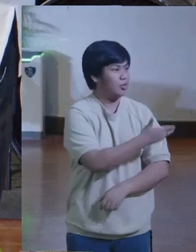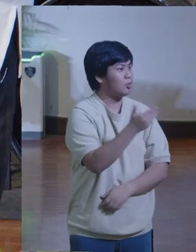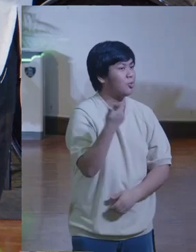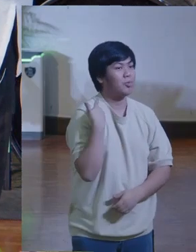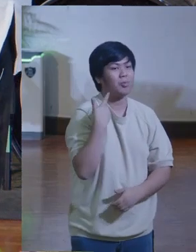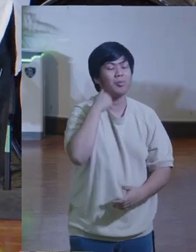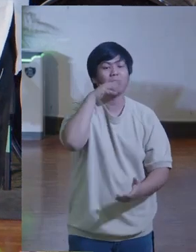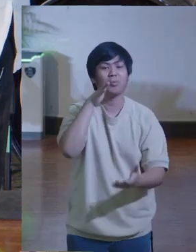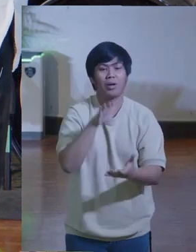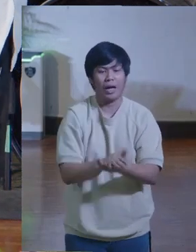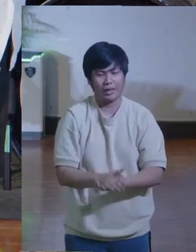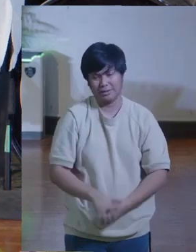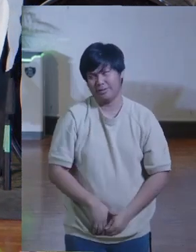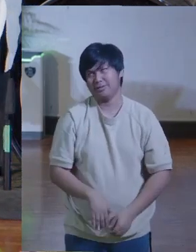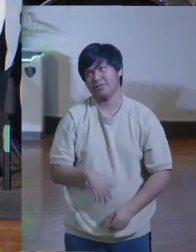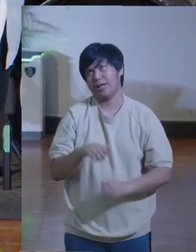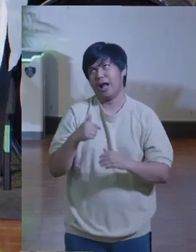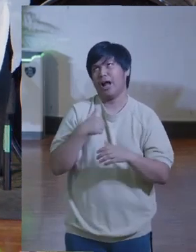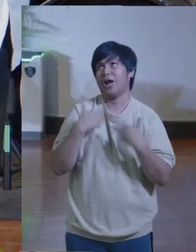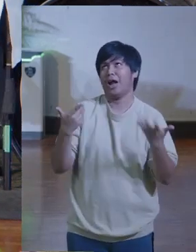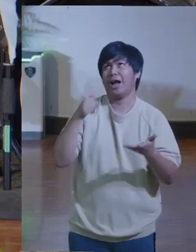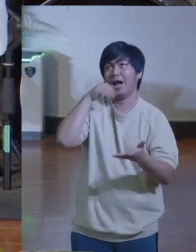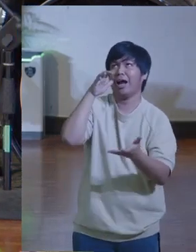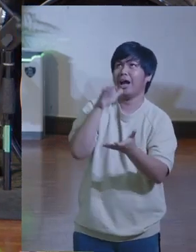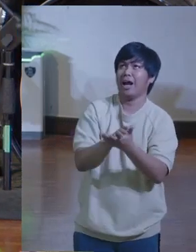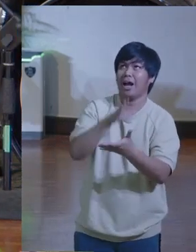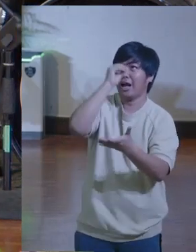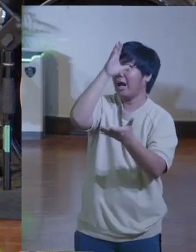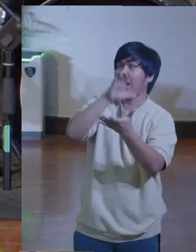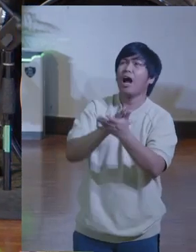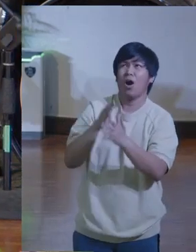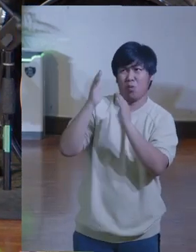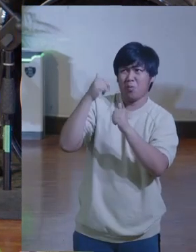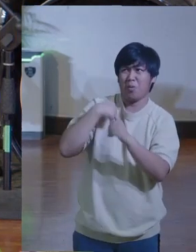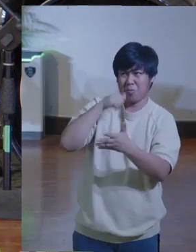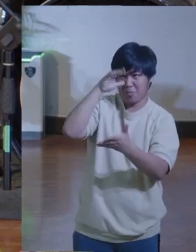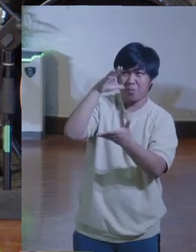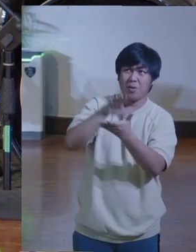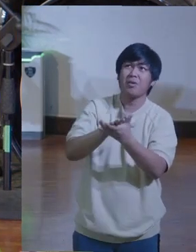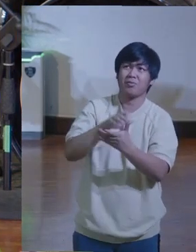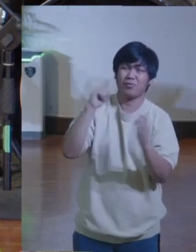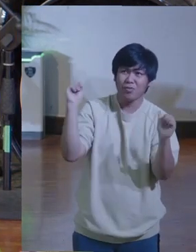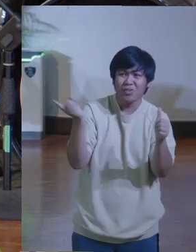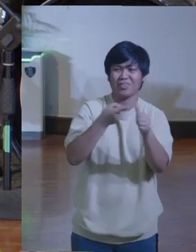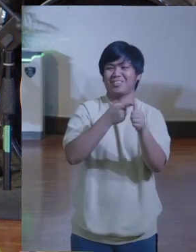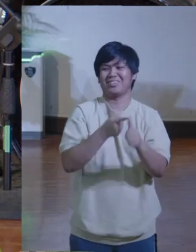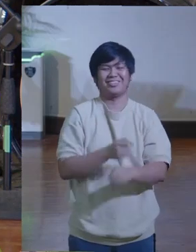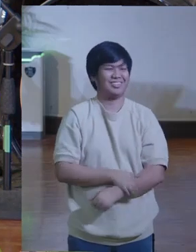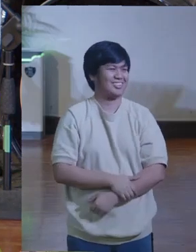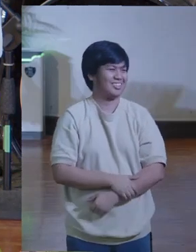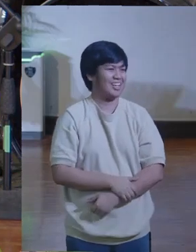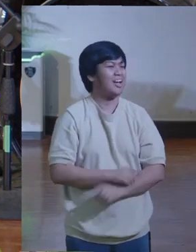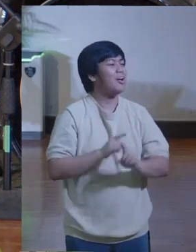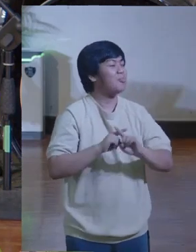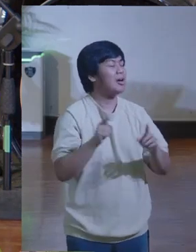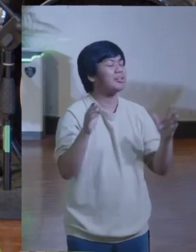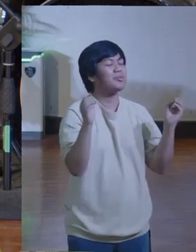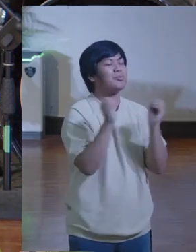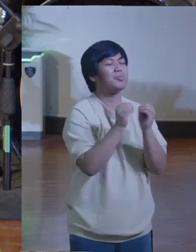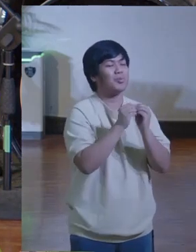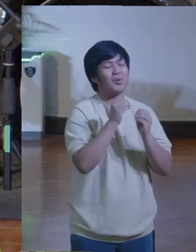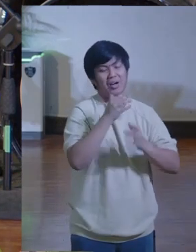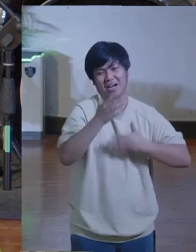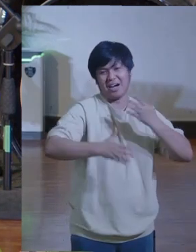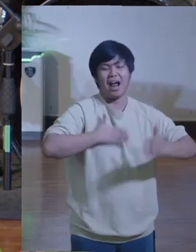inyo, sinasabi niyo, unfair naman kayo, pastor. Sana naman makapag-asawa muna kami. No? Mas masaya sa langit kisa